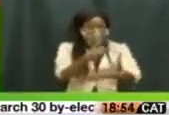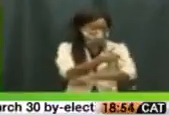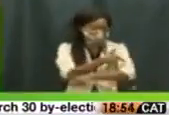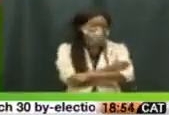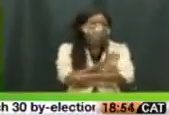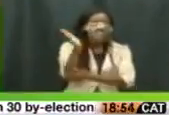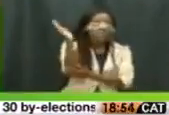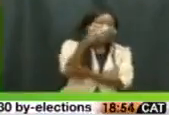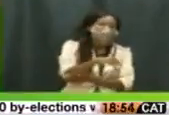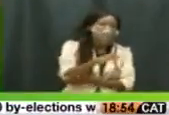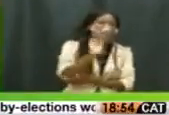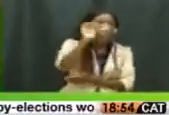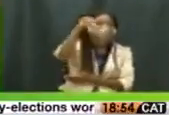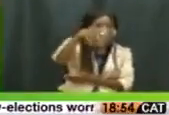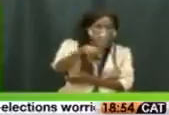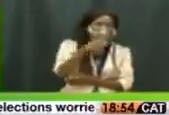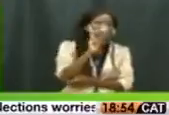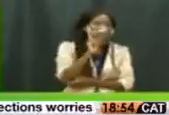ndipo akubwera mawa